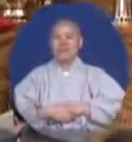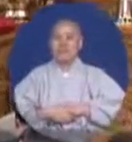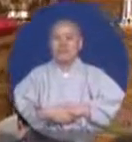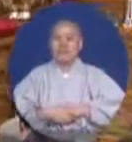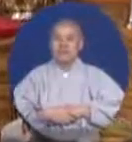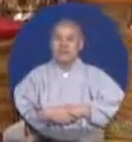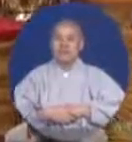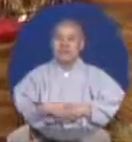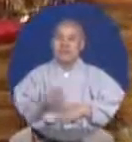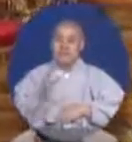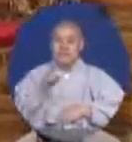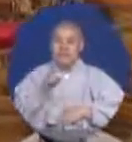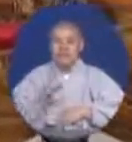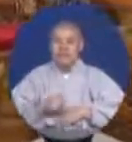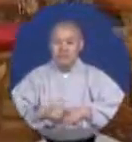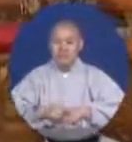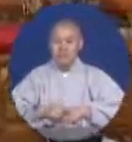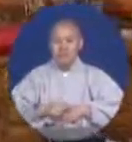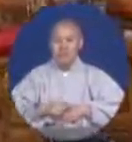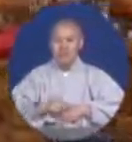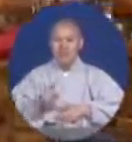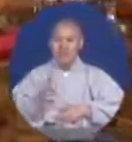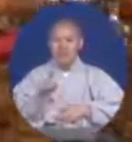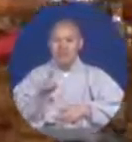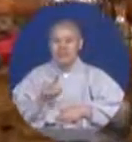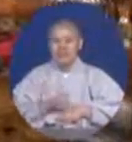예? 뭐라고요? 뭐라고?